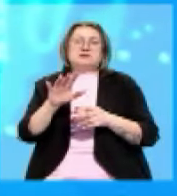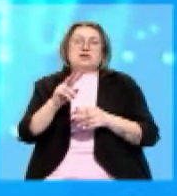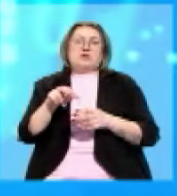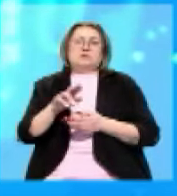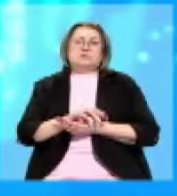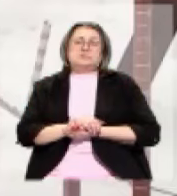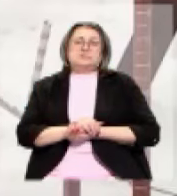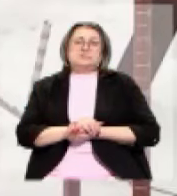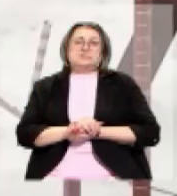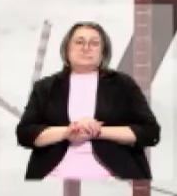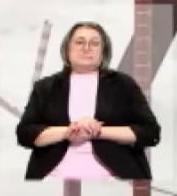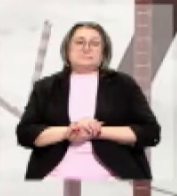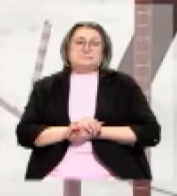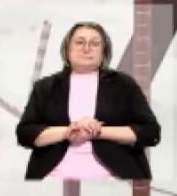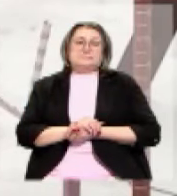ескертеді.